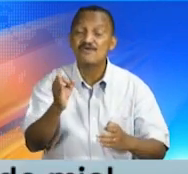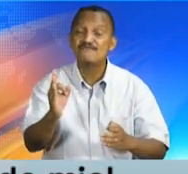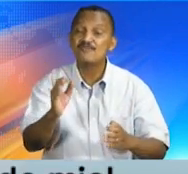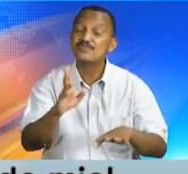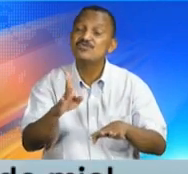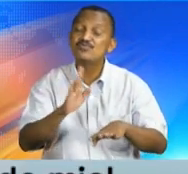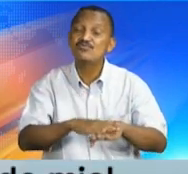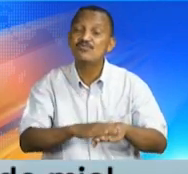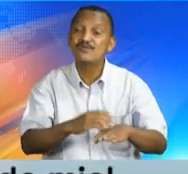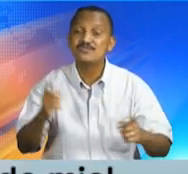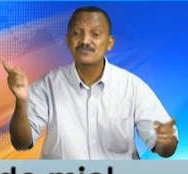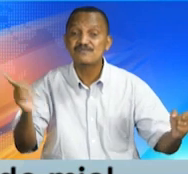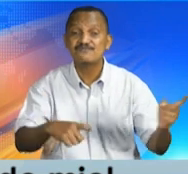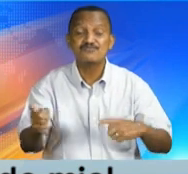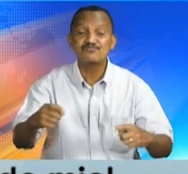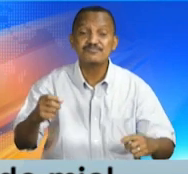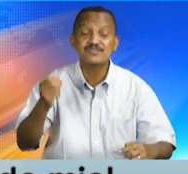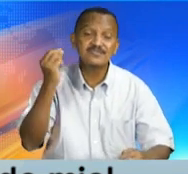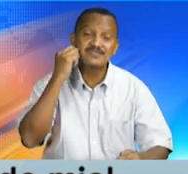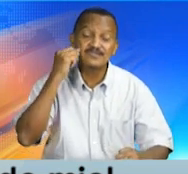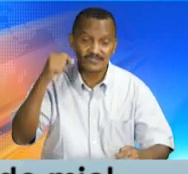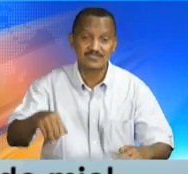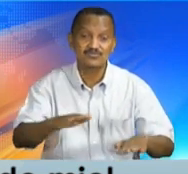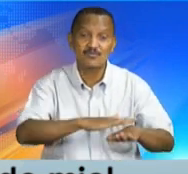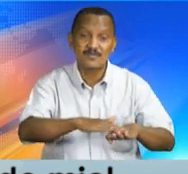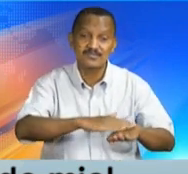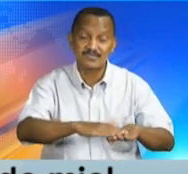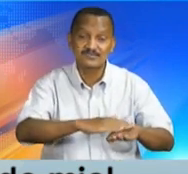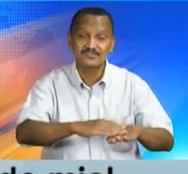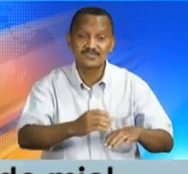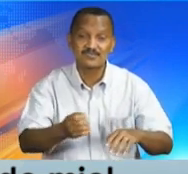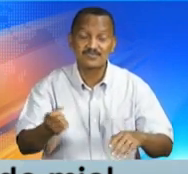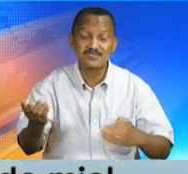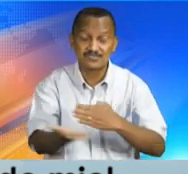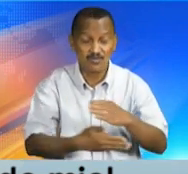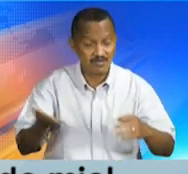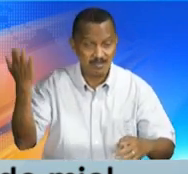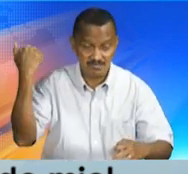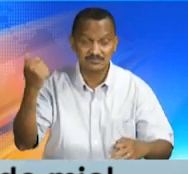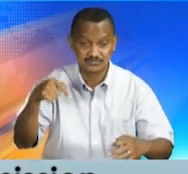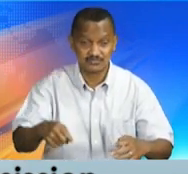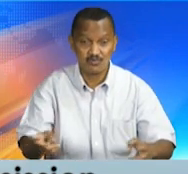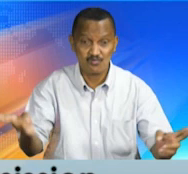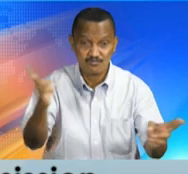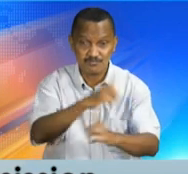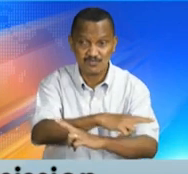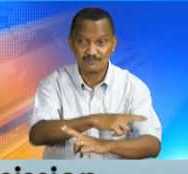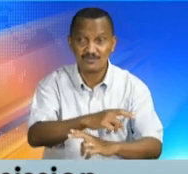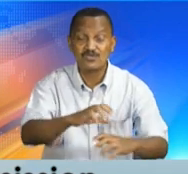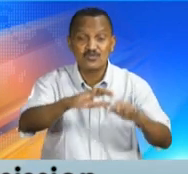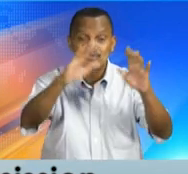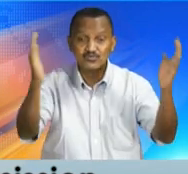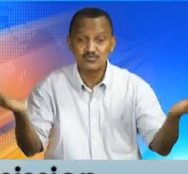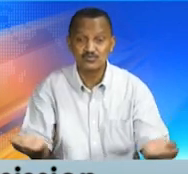isan'ireo mpamokatra tantely betsaka indrindra maneran-tany Madagasikara taona vitsy lasy izahay niova tanteraka izany ankehitriny. Ny tontolon'ny